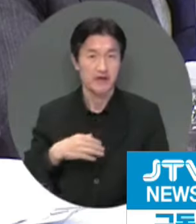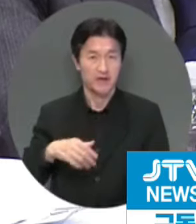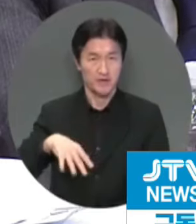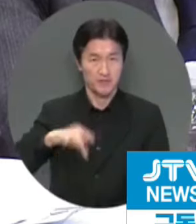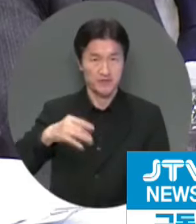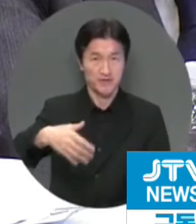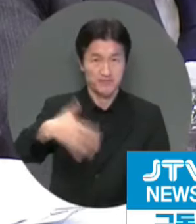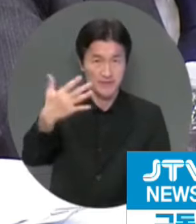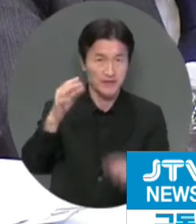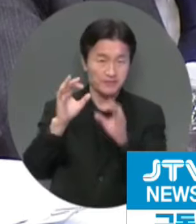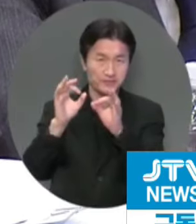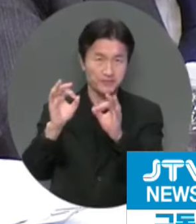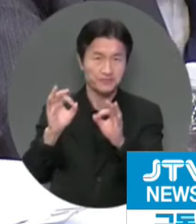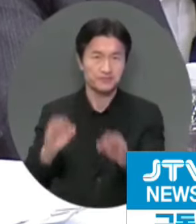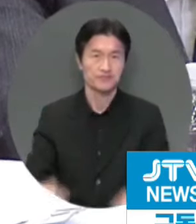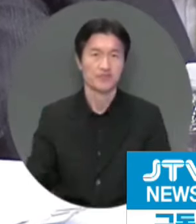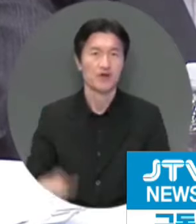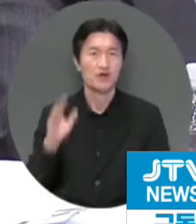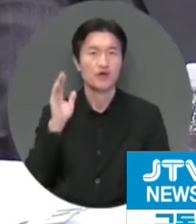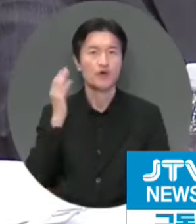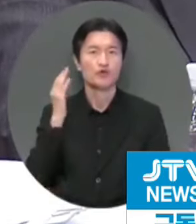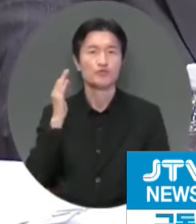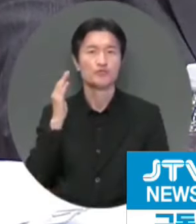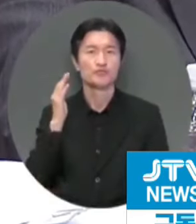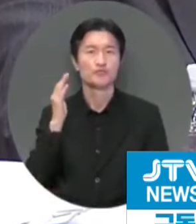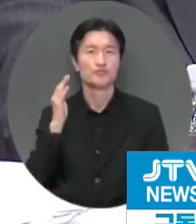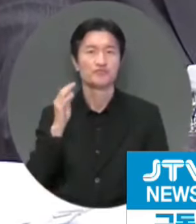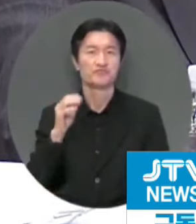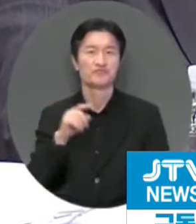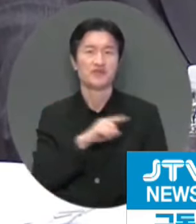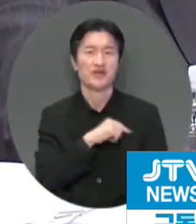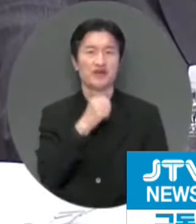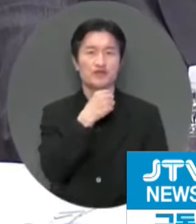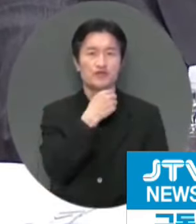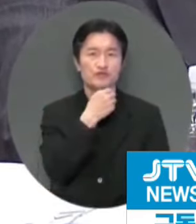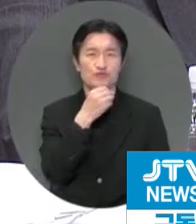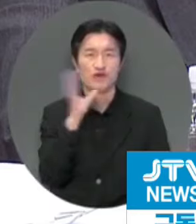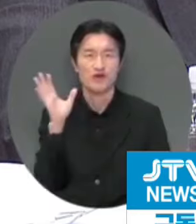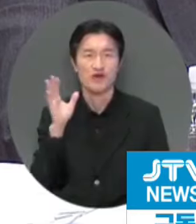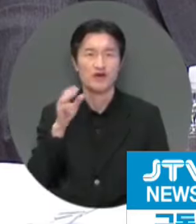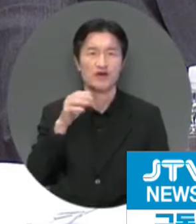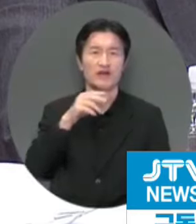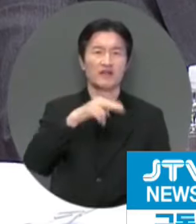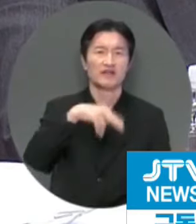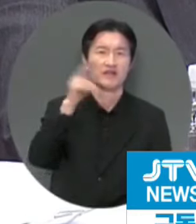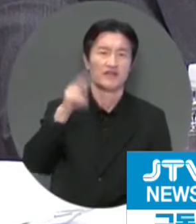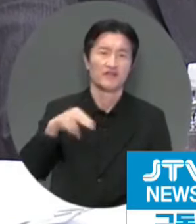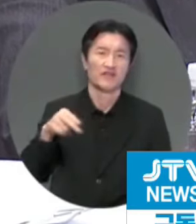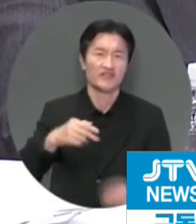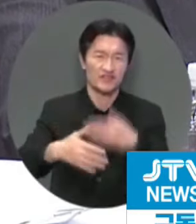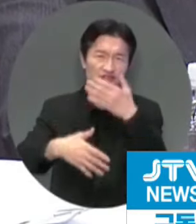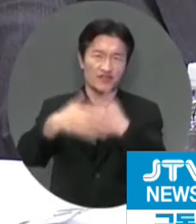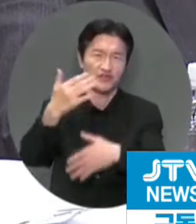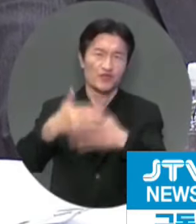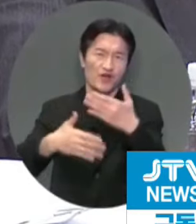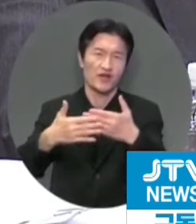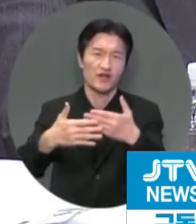화면 보겠습니다. 요즘 가장 유행하는 넷플릭스